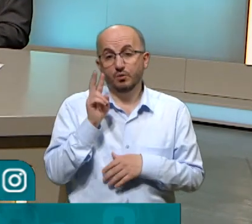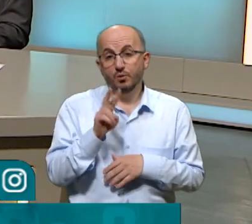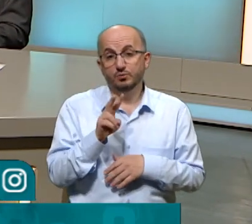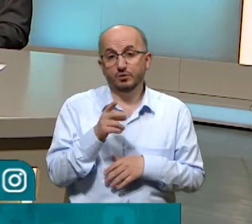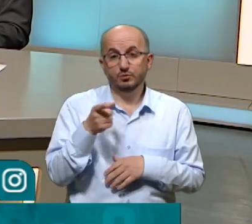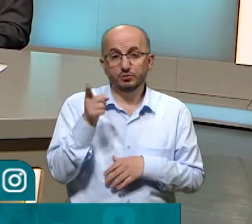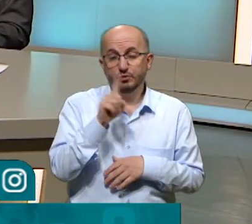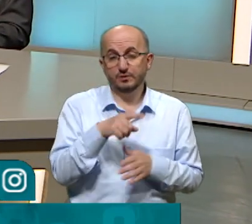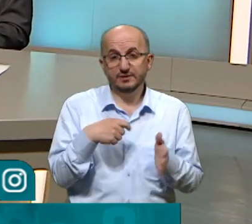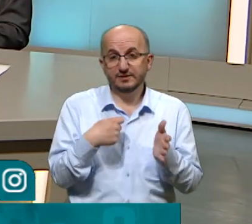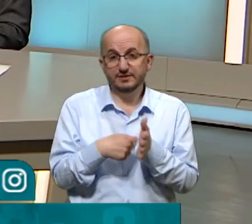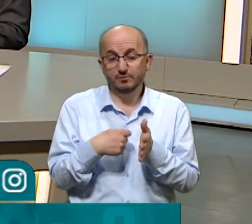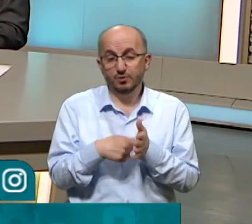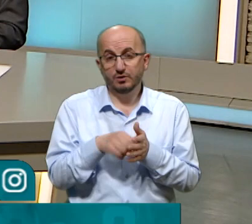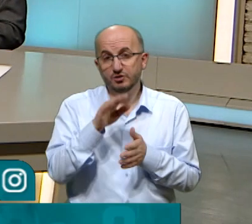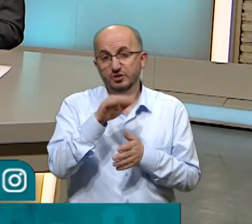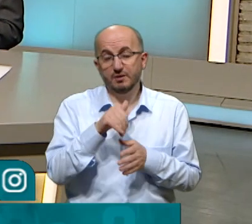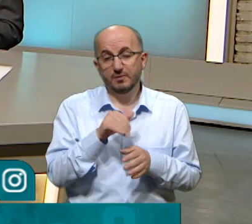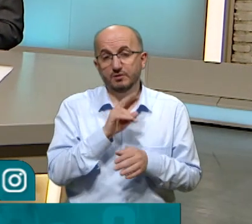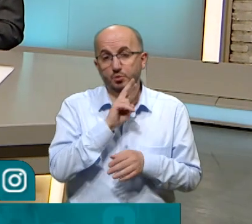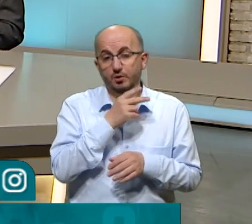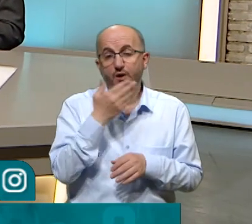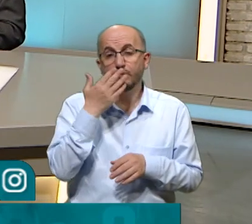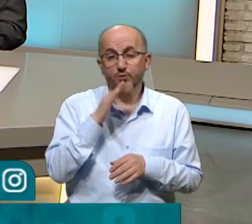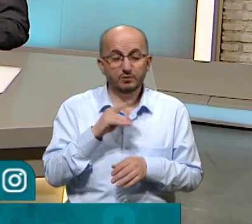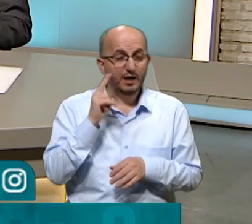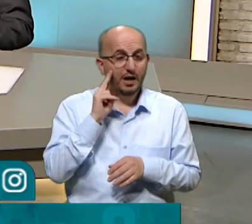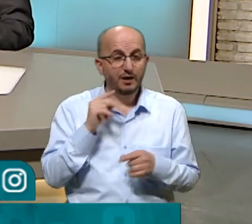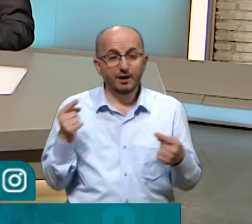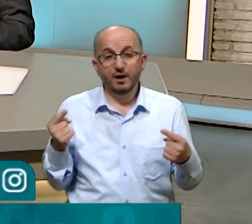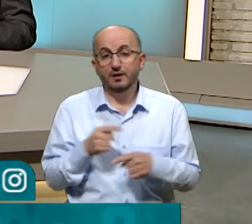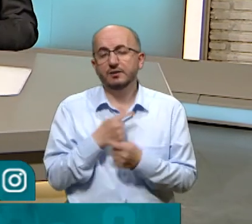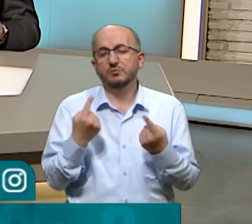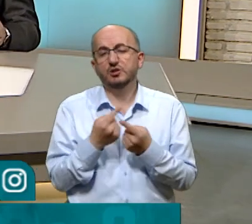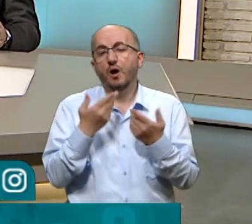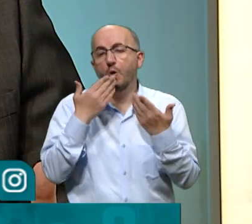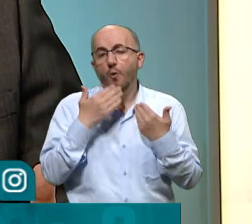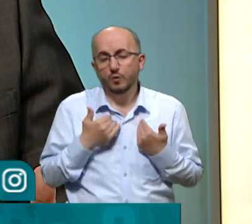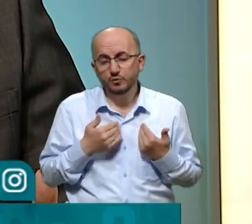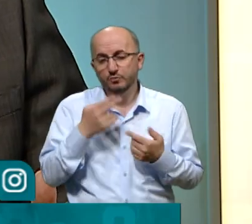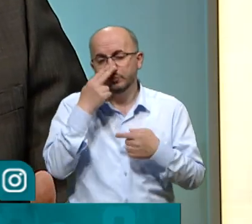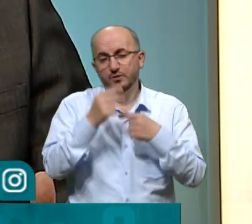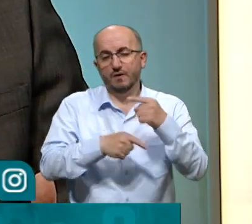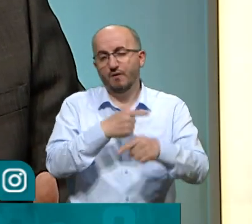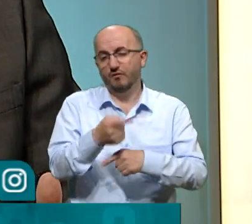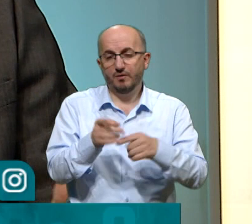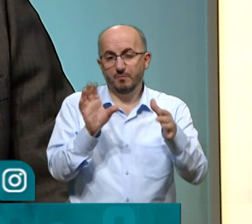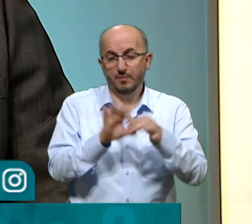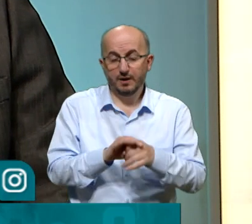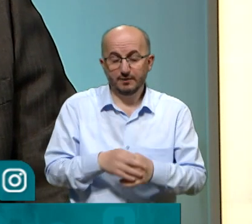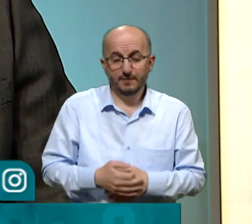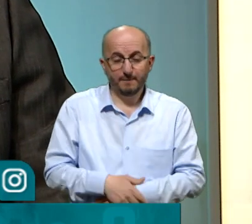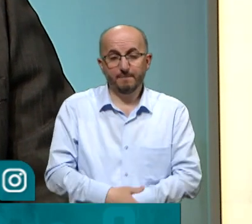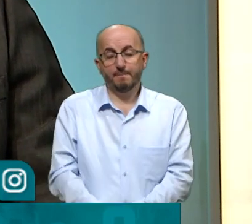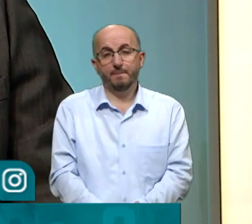ismiyle çağırmasını hiçbir sakınca yoktur günah e-devlet'e aykırı hiçbir şey yoktur burada Niye tamamen öptürür Dolayısıyla